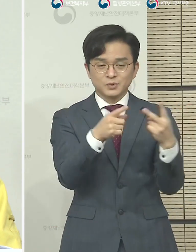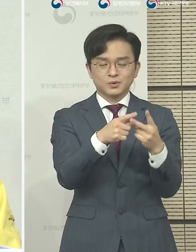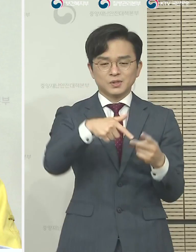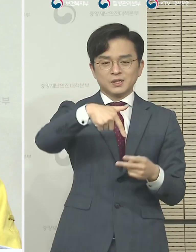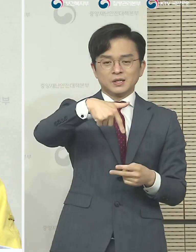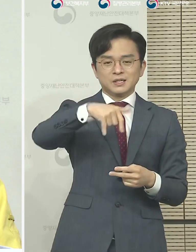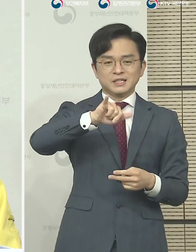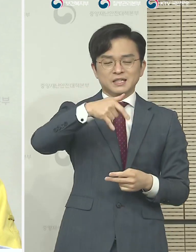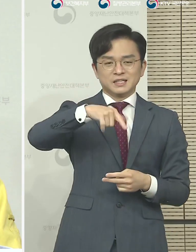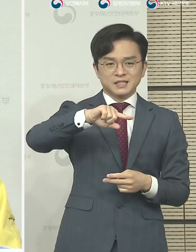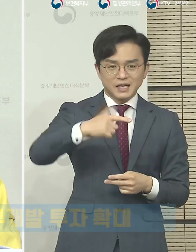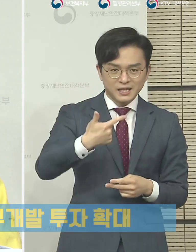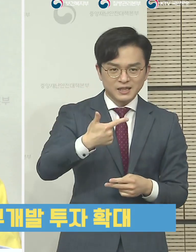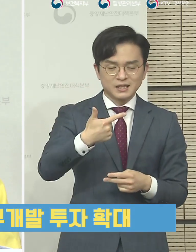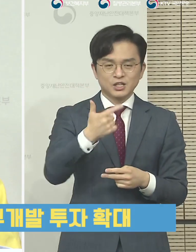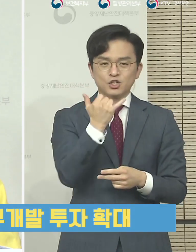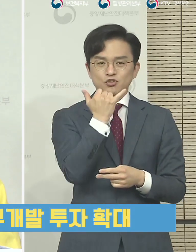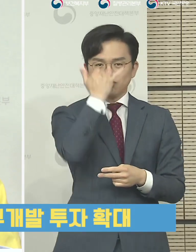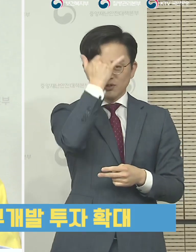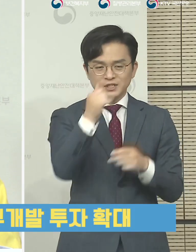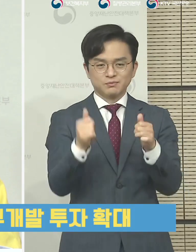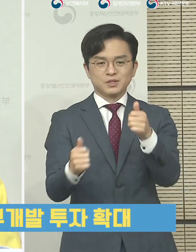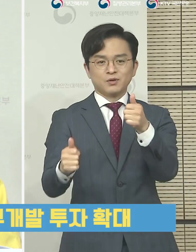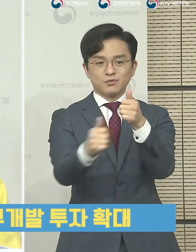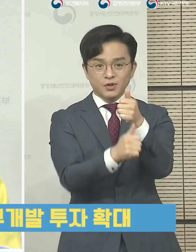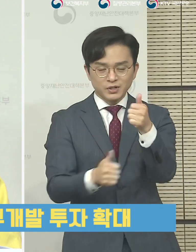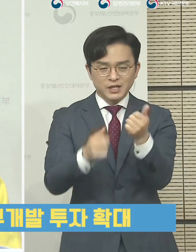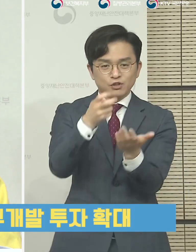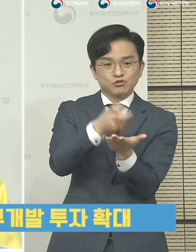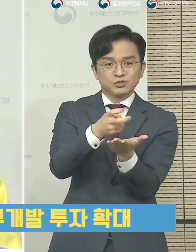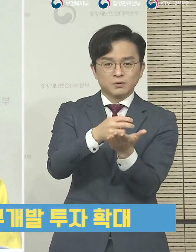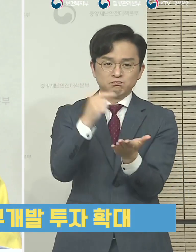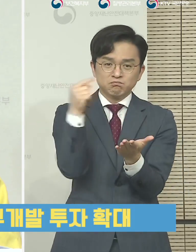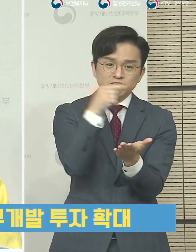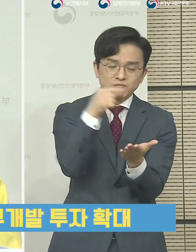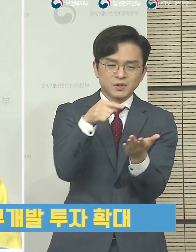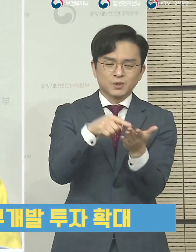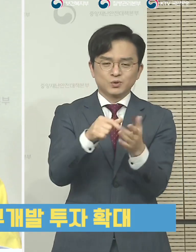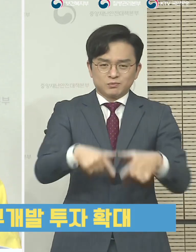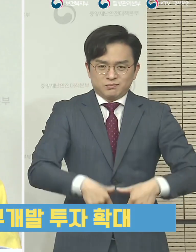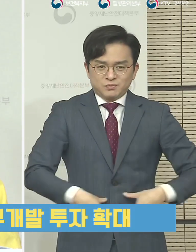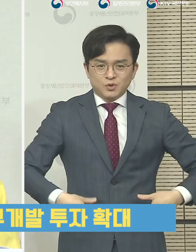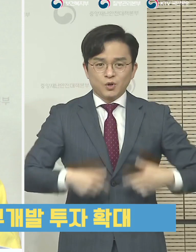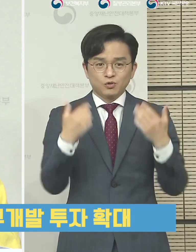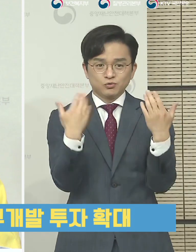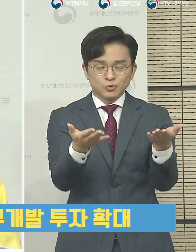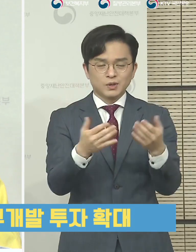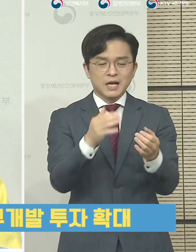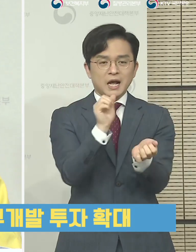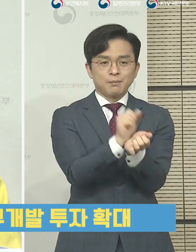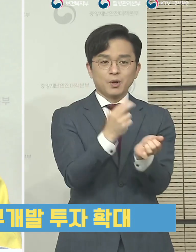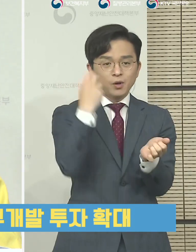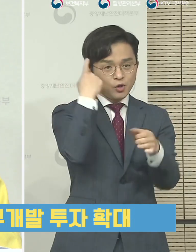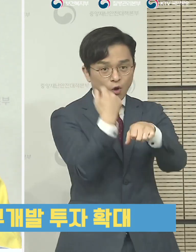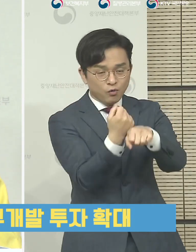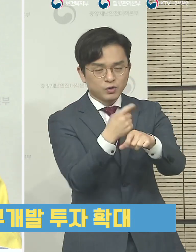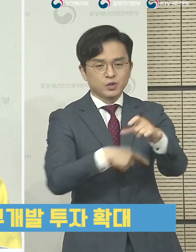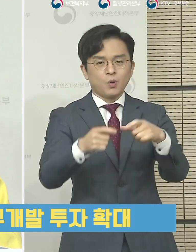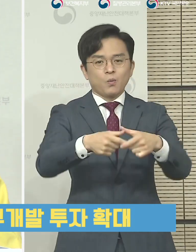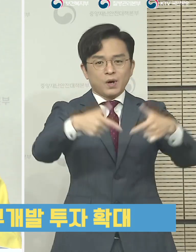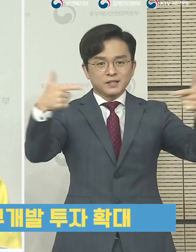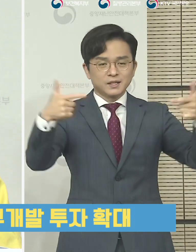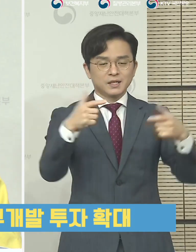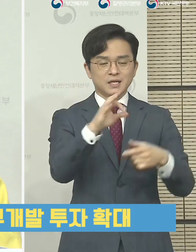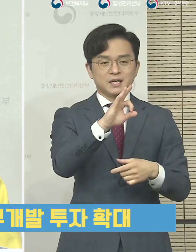즉 IRB 면제 등의 규제 적용을 합리화하고 감염병 연구개발 투자를 대폭 확대하며 인공지능